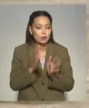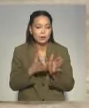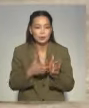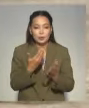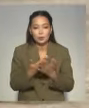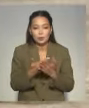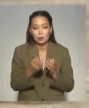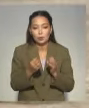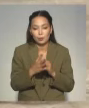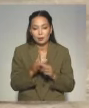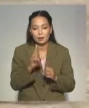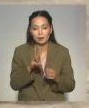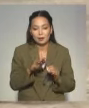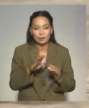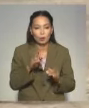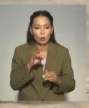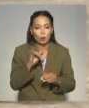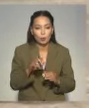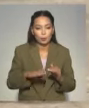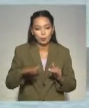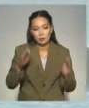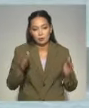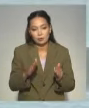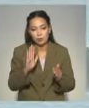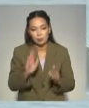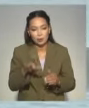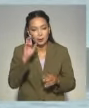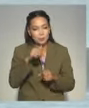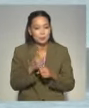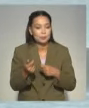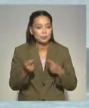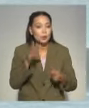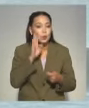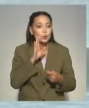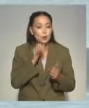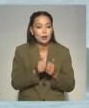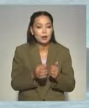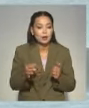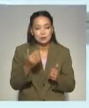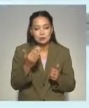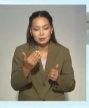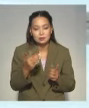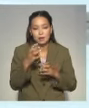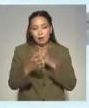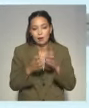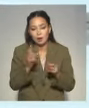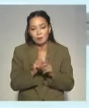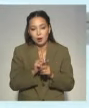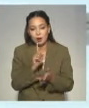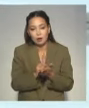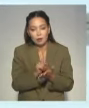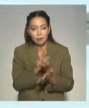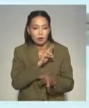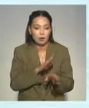шамамен 15 текше километрге жетеді. Сондықтан үкімет басшысы судың басында отырған елдермен халықаралық шарттарға сәйкес міндеттемелерді